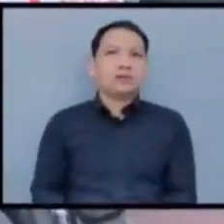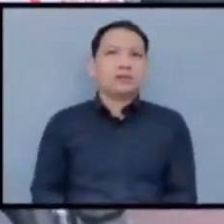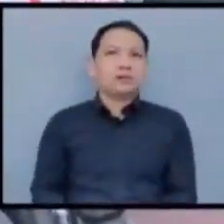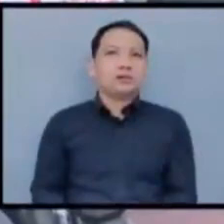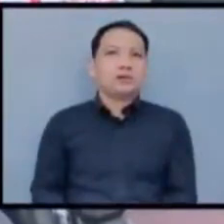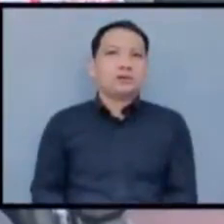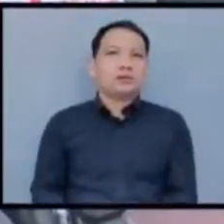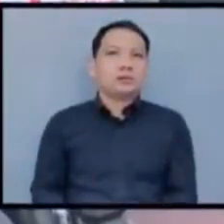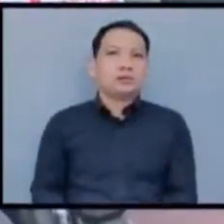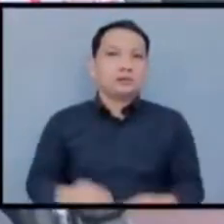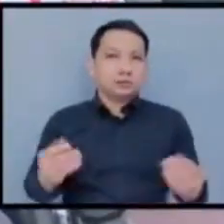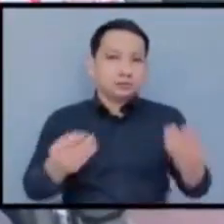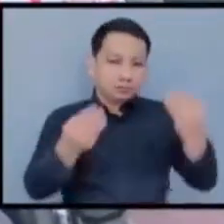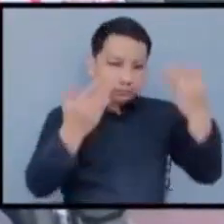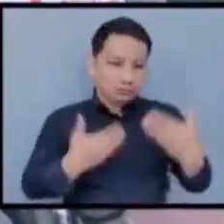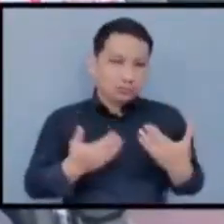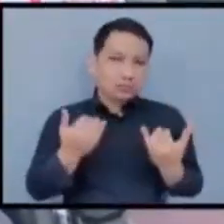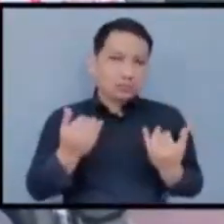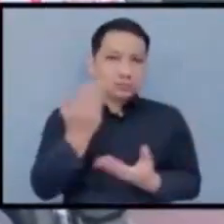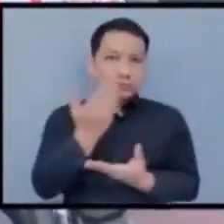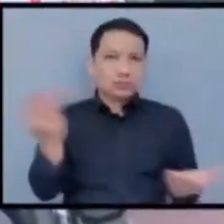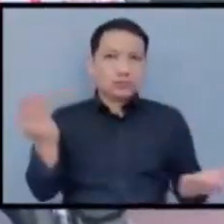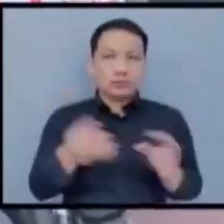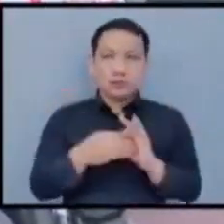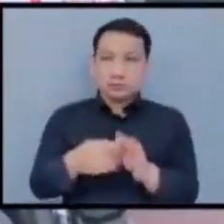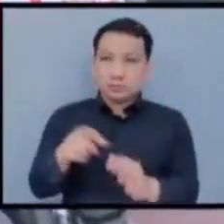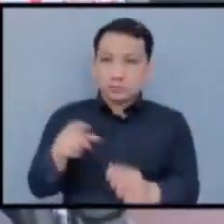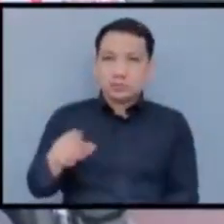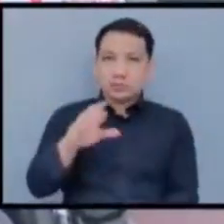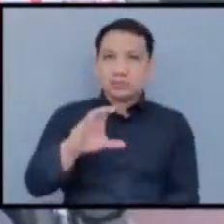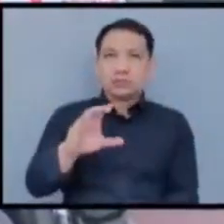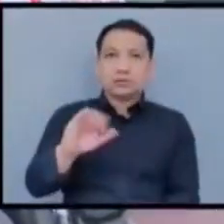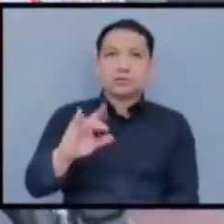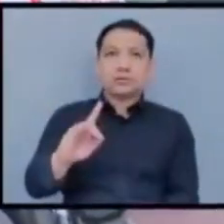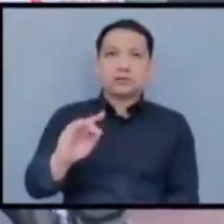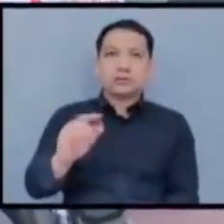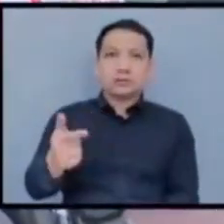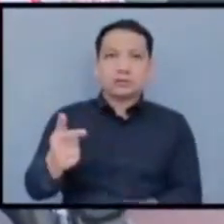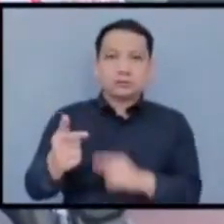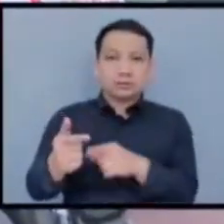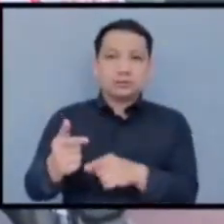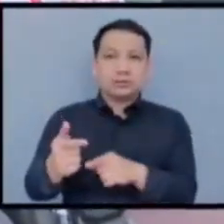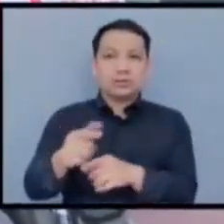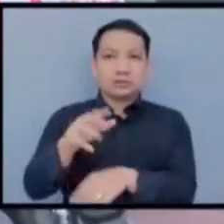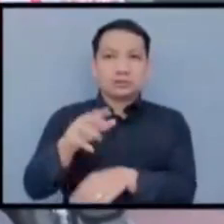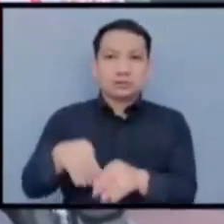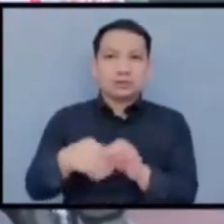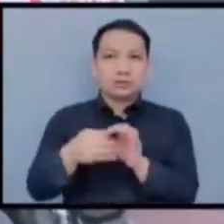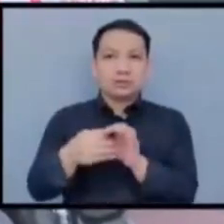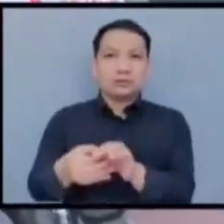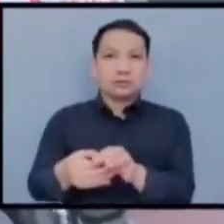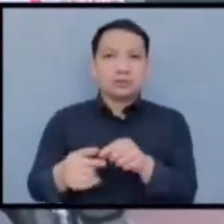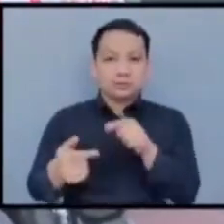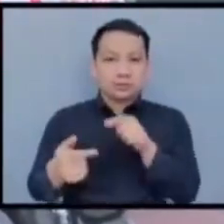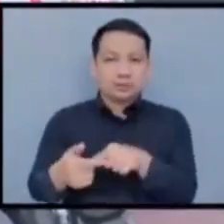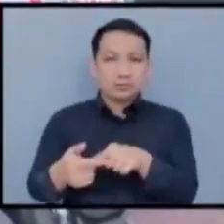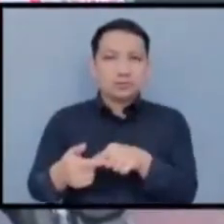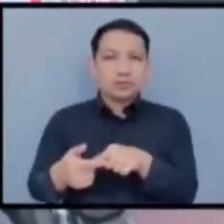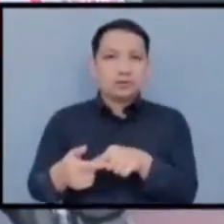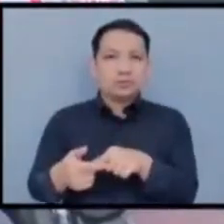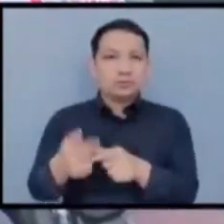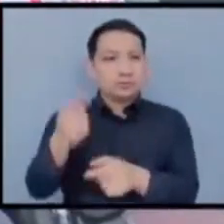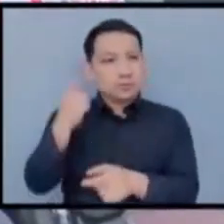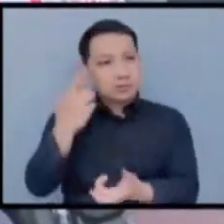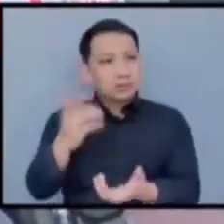Wala silang sinasabi as of now, pero I assume yung CIDG kasi doon sila naka-detain po. Sila po yung